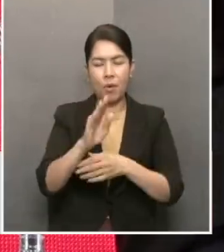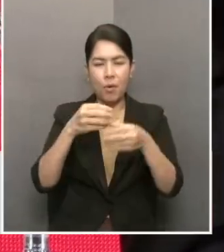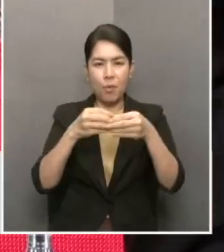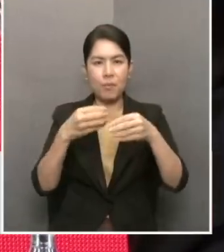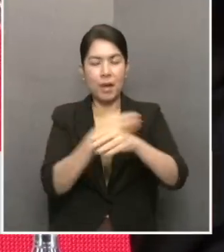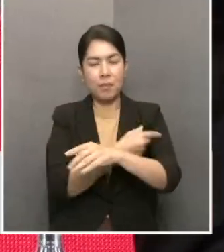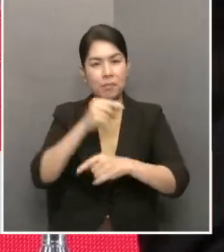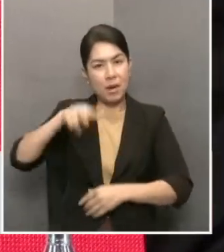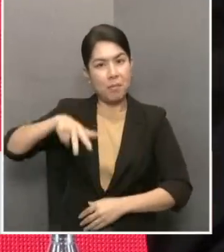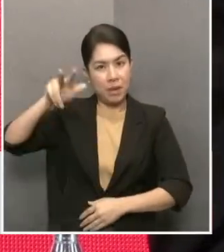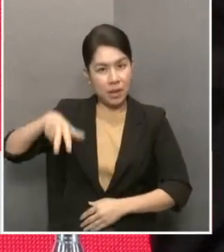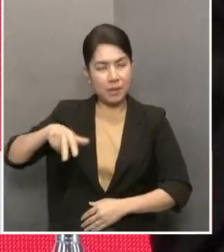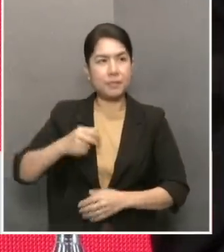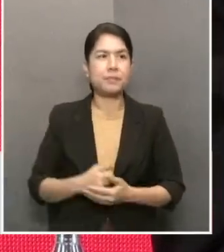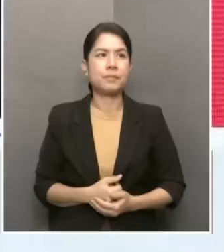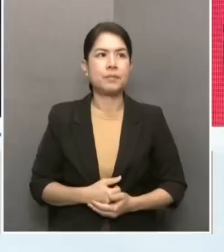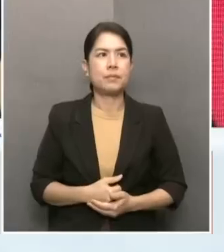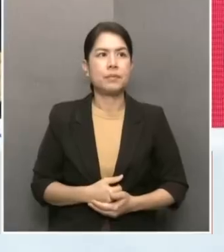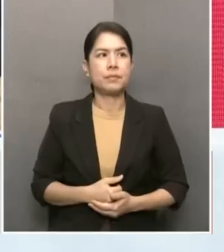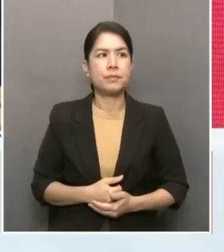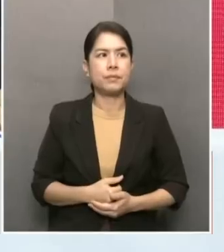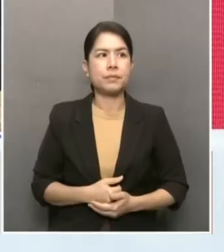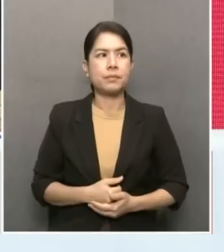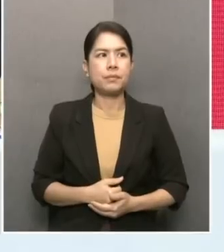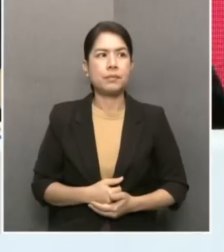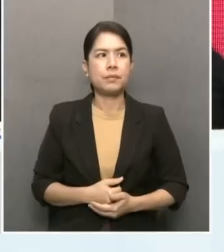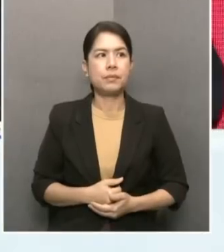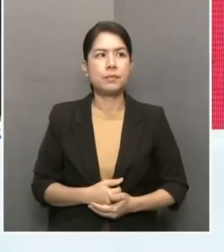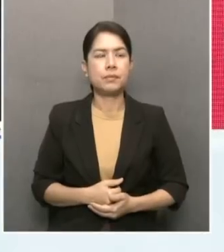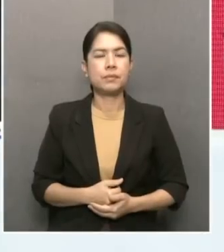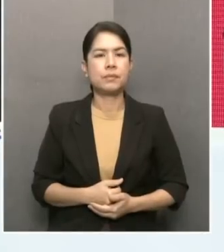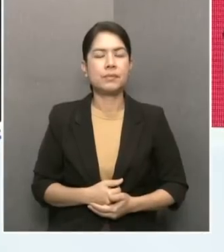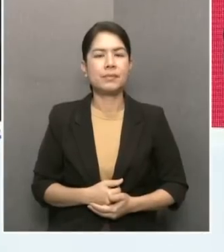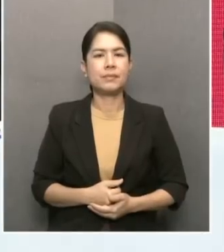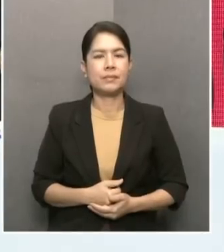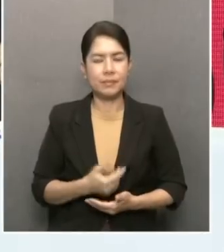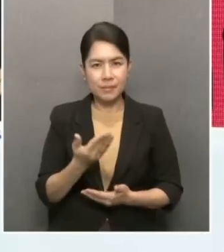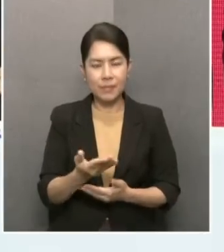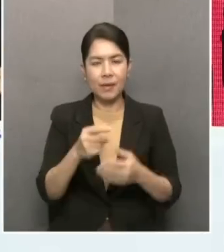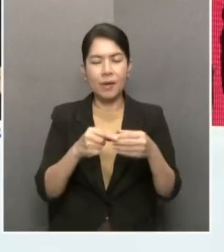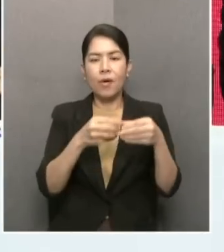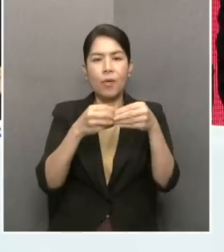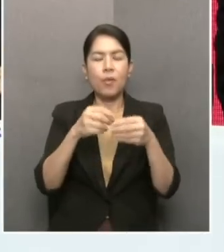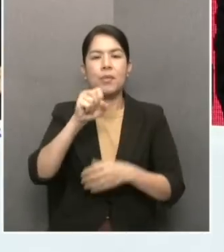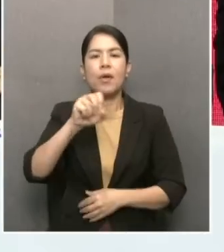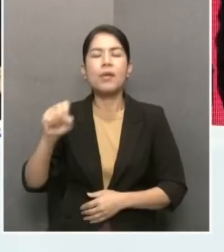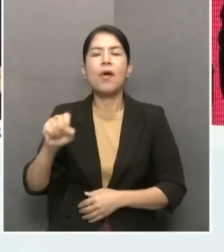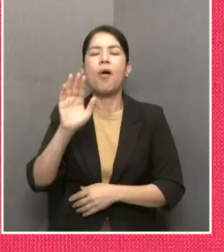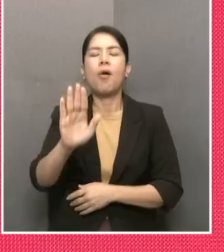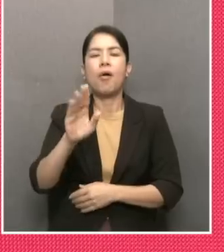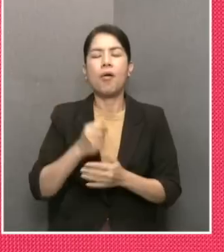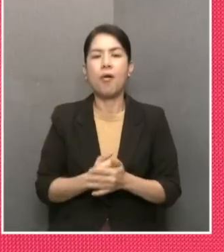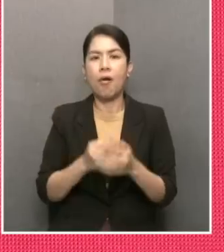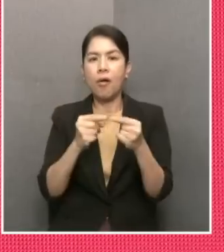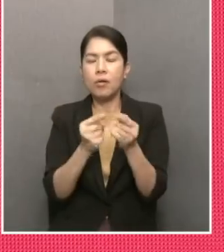ดันเพื่อไทยและคุณเศรษฐาแบบนี้นะครับนอกจากท่าทีของส.สพรรคร่วมรัฐบาลแล้วยังมีท่า